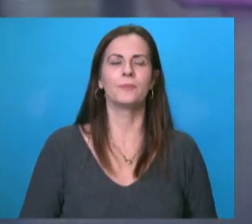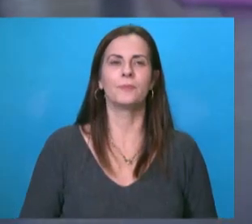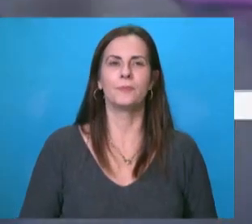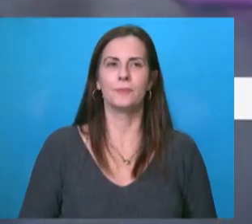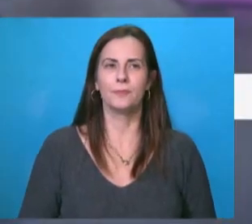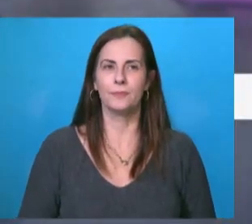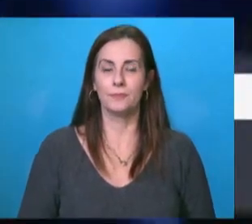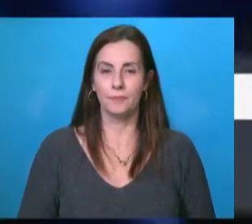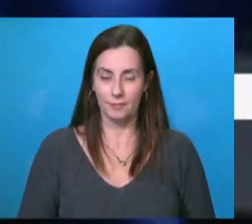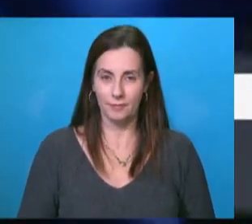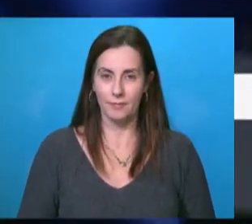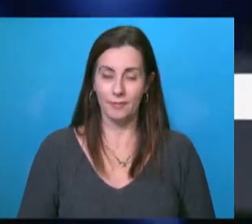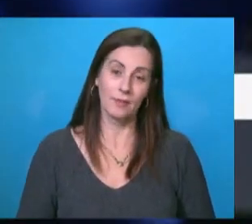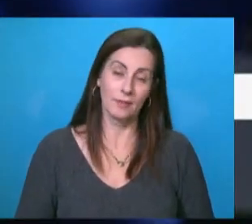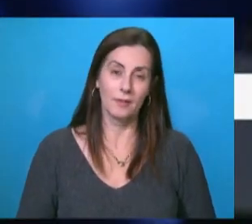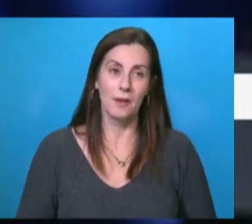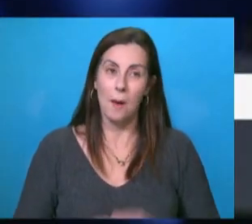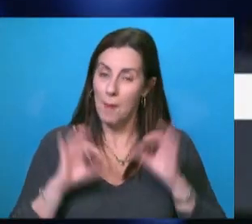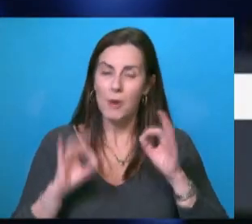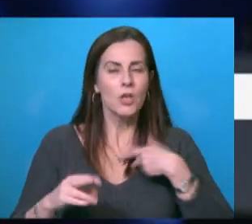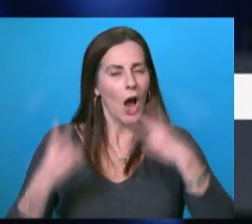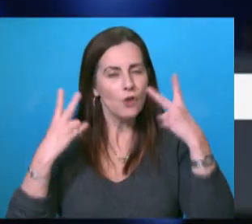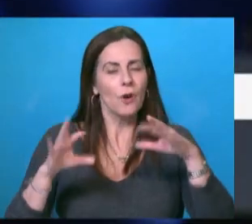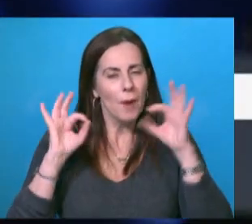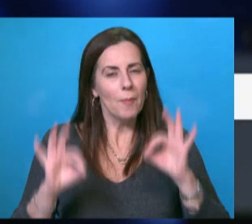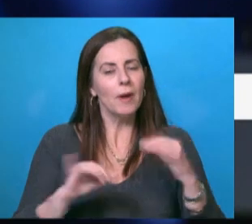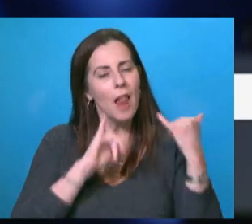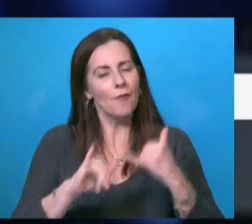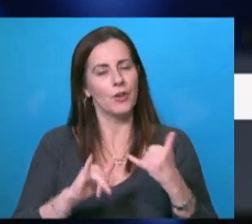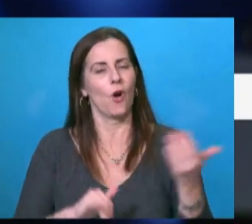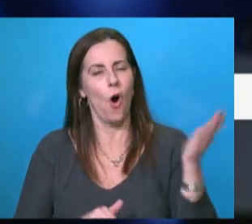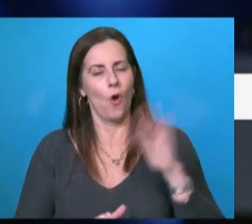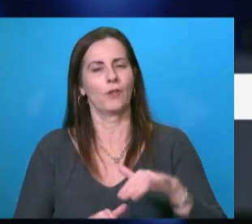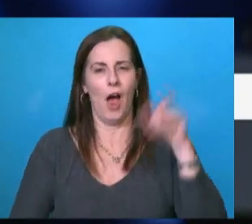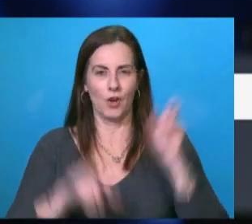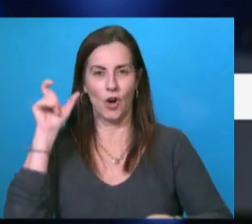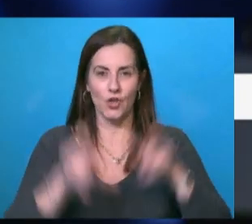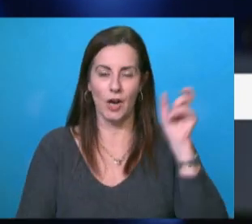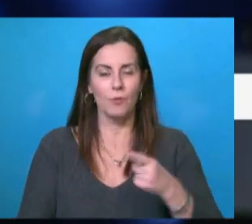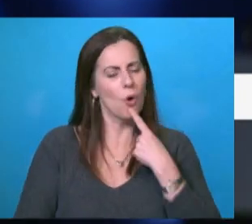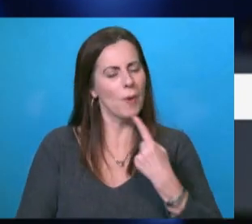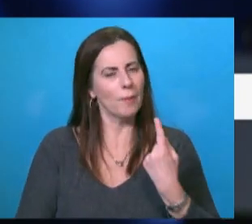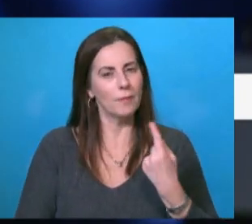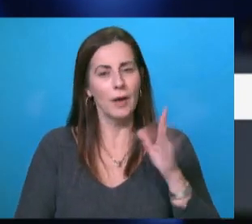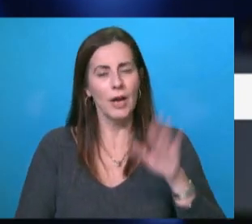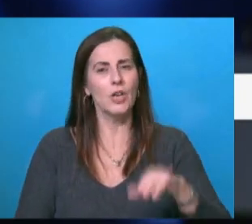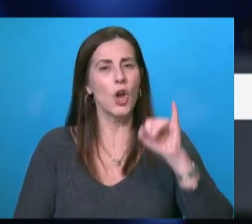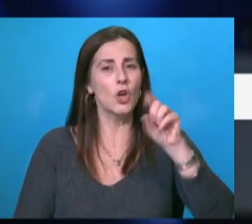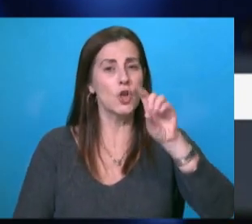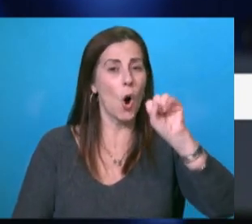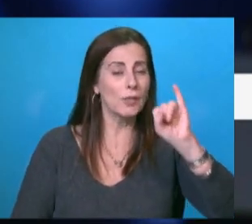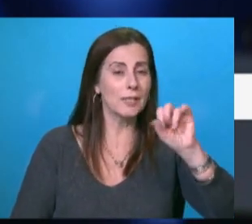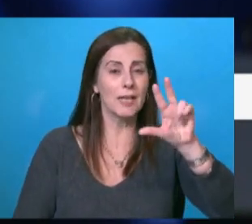גאון, אמרנו. ממש. זה היה לי חשוב באמת להביא עוד מילים, עוד אנשים שמבטאים את עצמם. אז יש את יוסי צברי שכתב את הספוקן